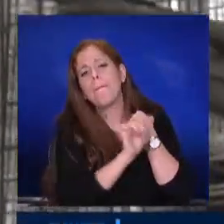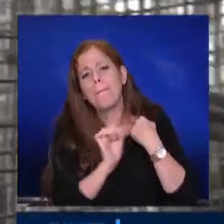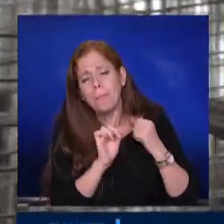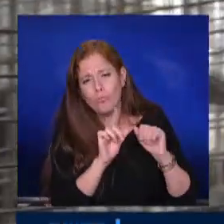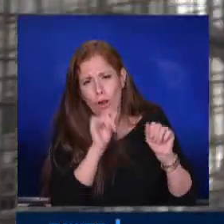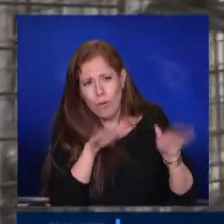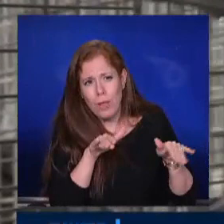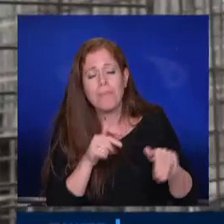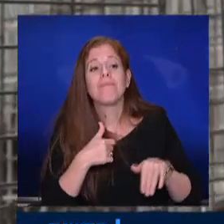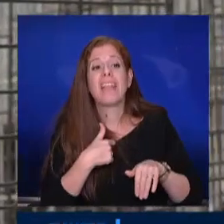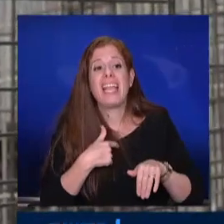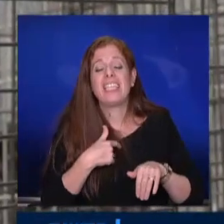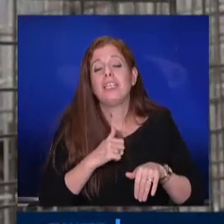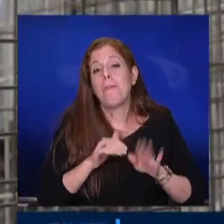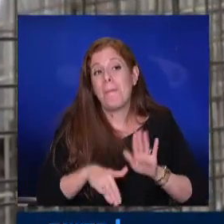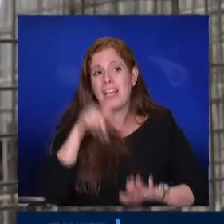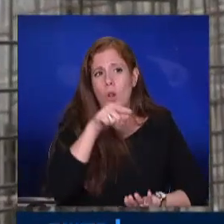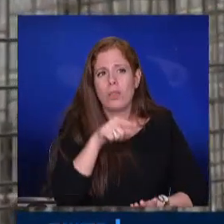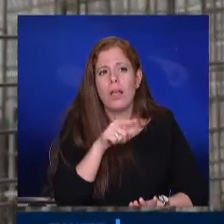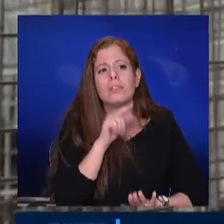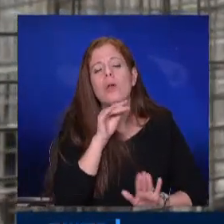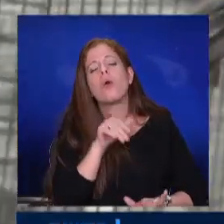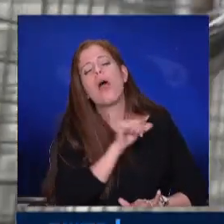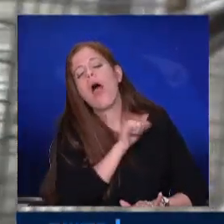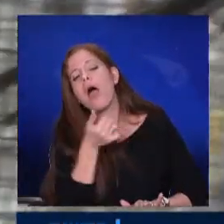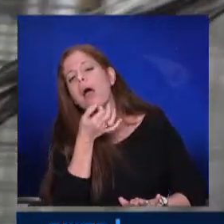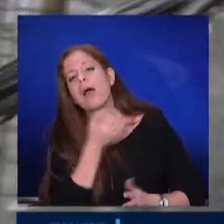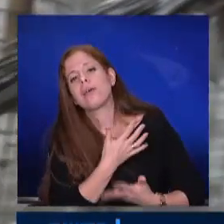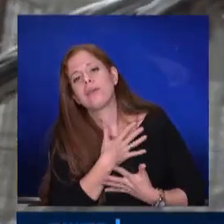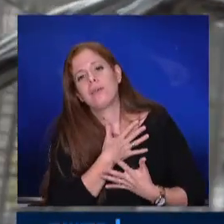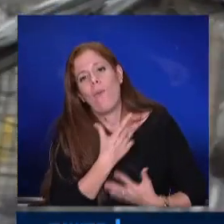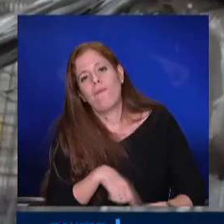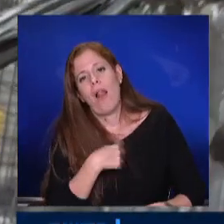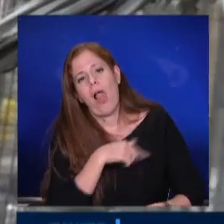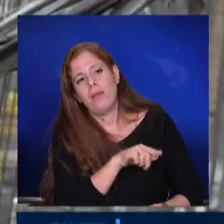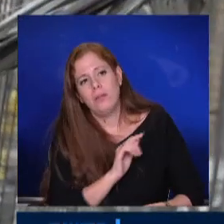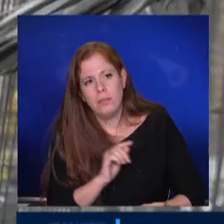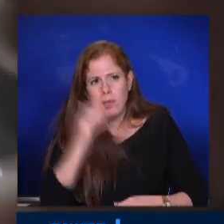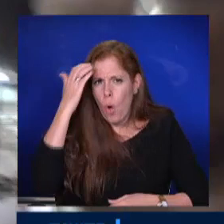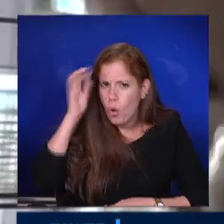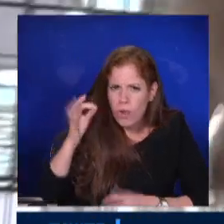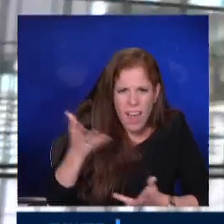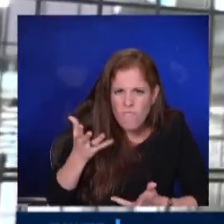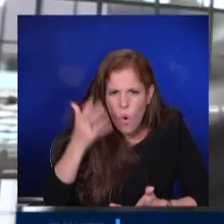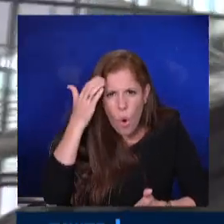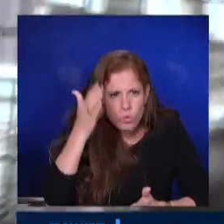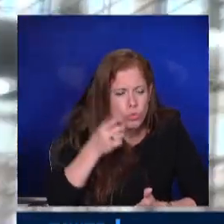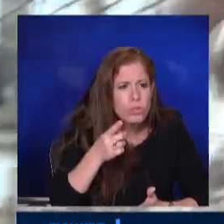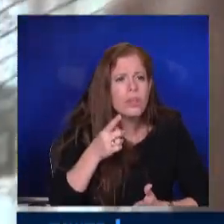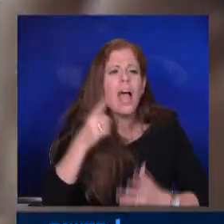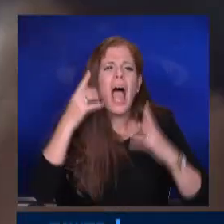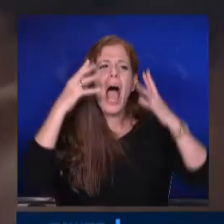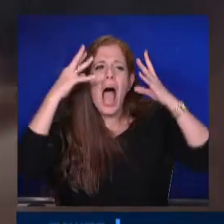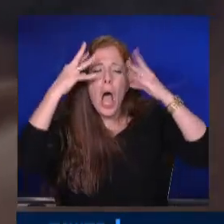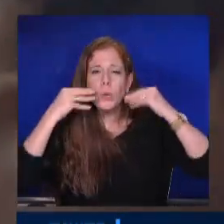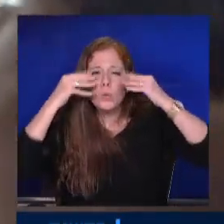אני אישית מגדל אותה וזו היונה המועדפת בשבילי. איפה הראש שלה? אני לא מצליח לאתר את הראש שלה. הנוצות יורדות ומכסות את